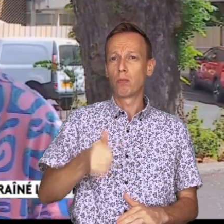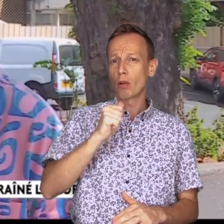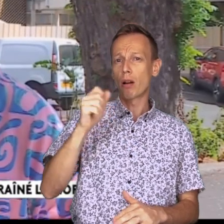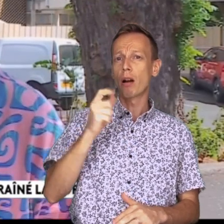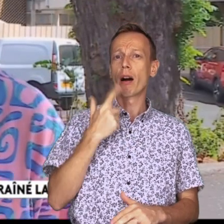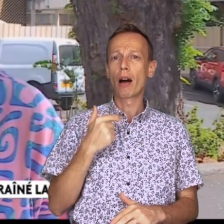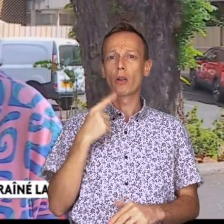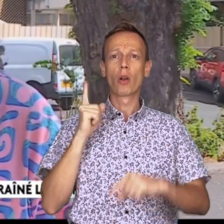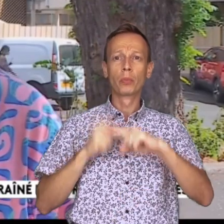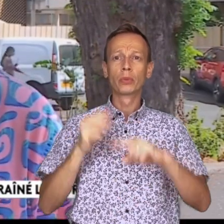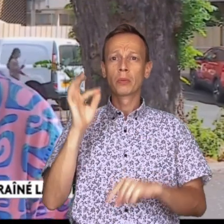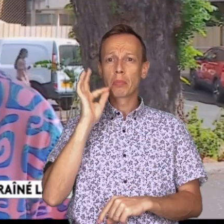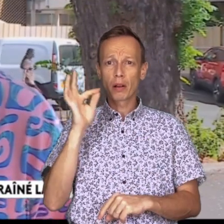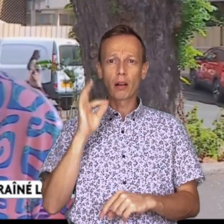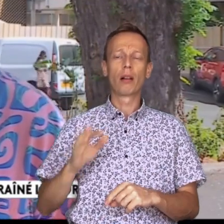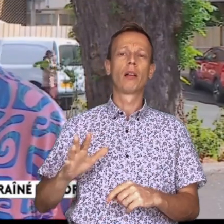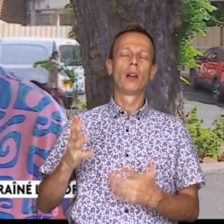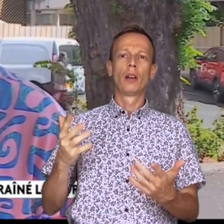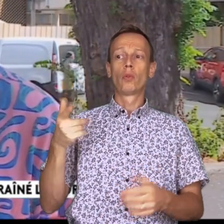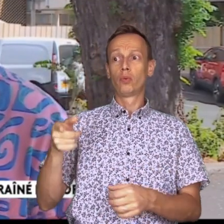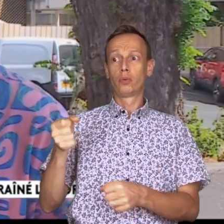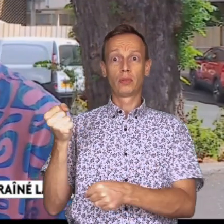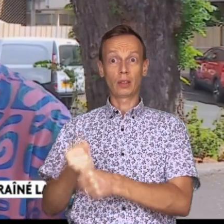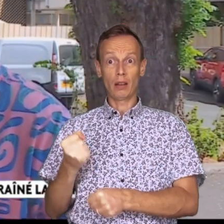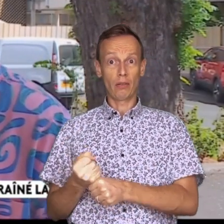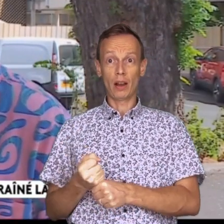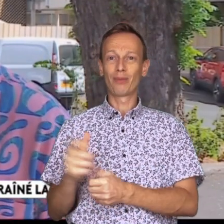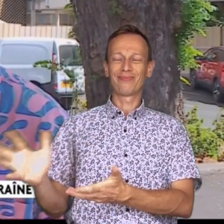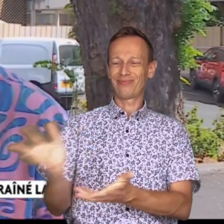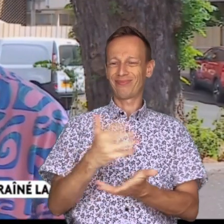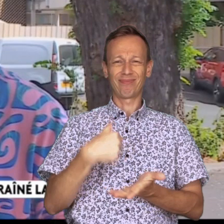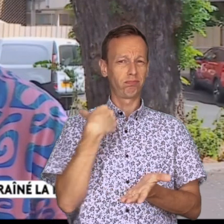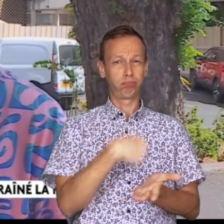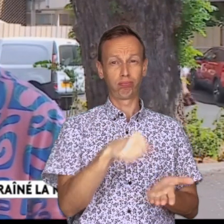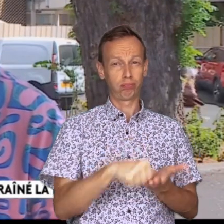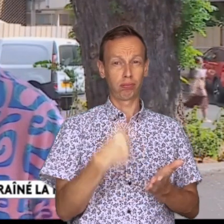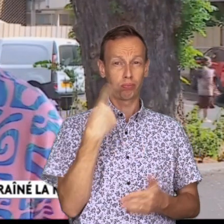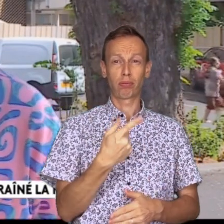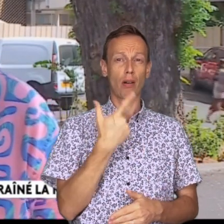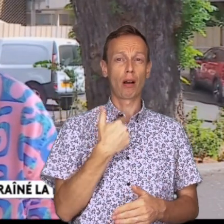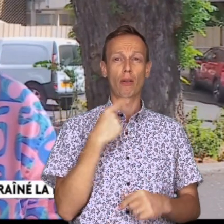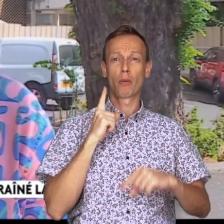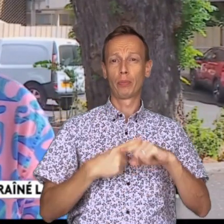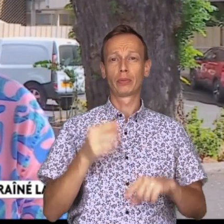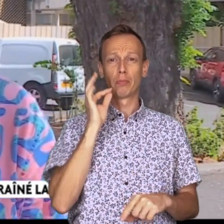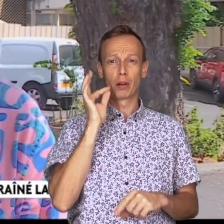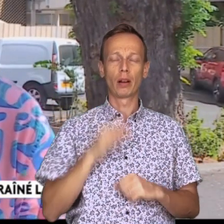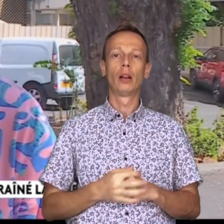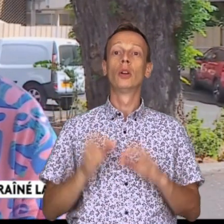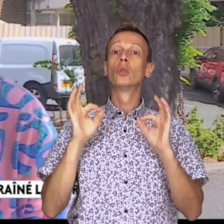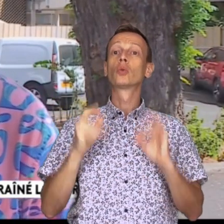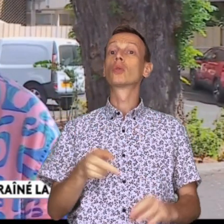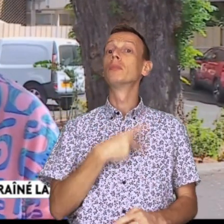manière répétée et excessive et de l'alcool et du paca lorsqu'il travaillait. Tout son argent passé pour ses